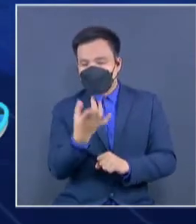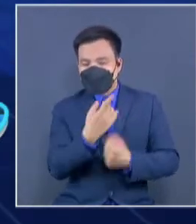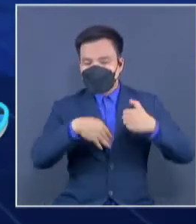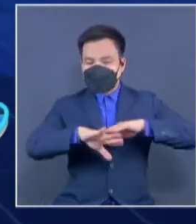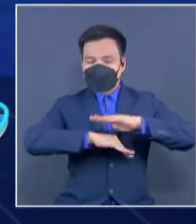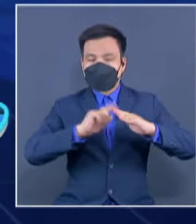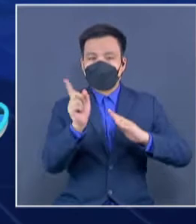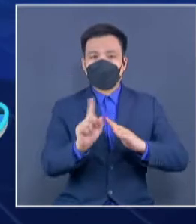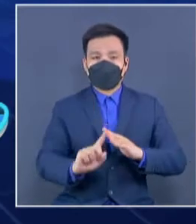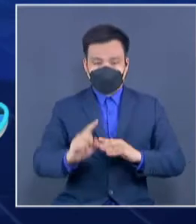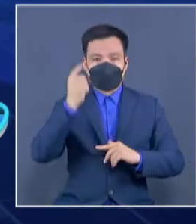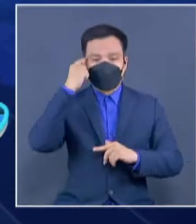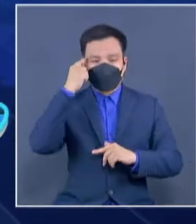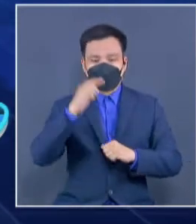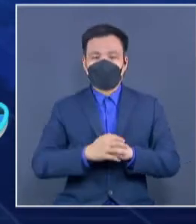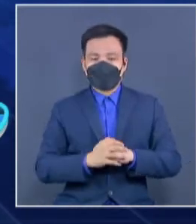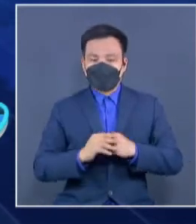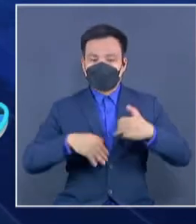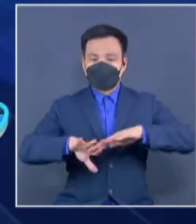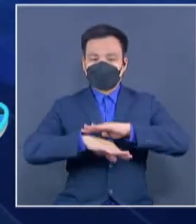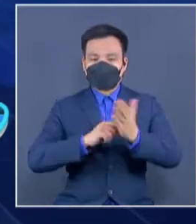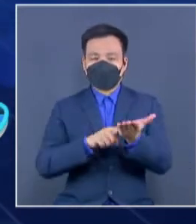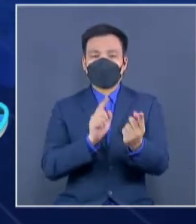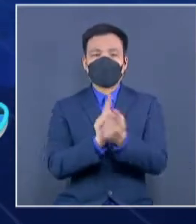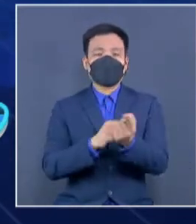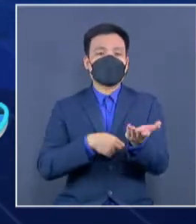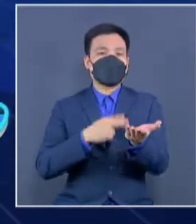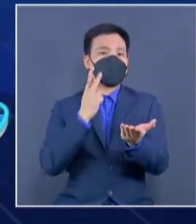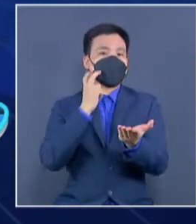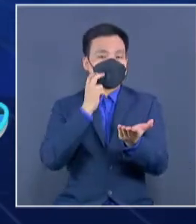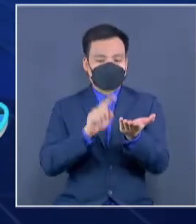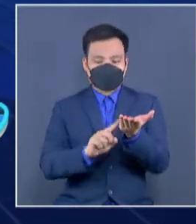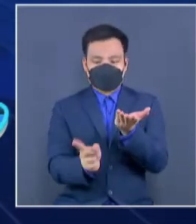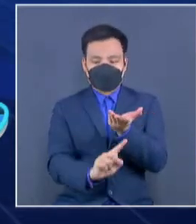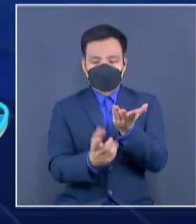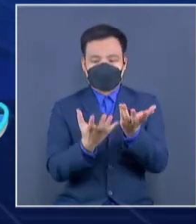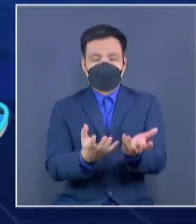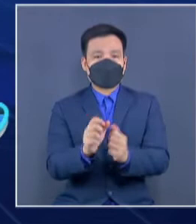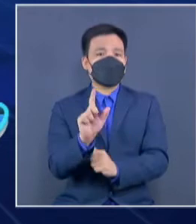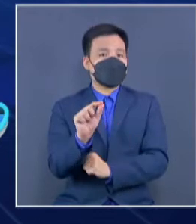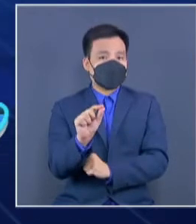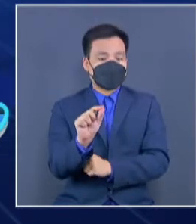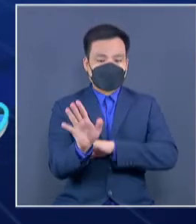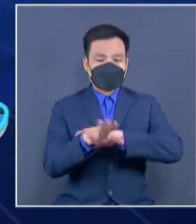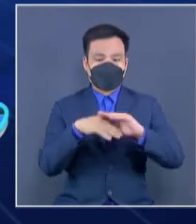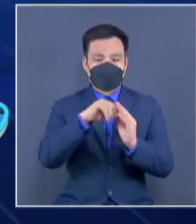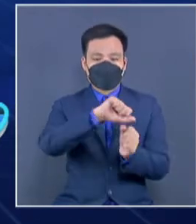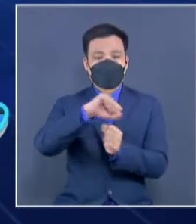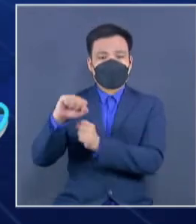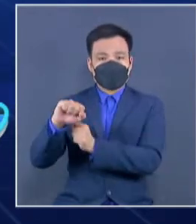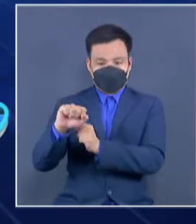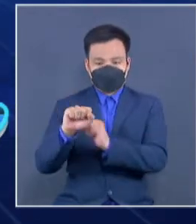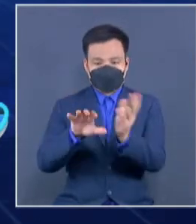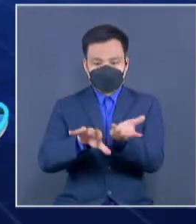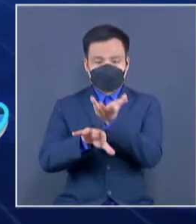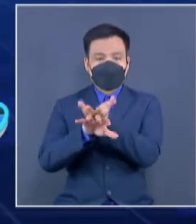ก็คือยาเสพติดเป็นไอซ์ทั้งหมดเนี่ย20กิโลกรัมครับซุกซ่อนอยู่ภายในรถตู้ที่ใช้เป็นพาหนะสำหรับบรรทุกม